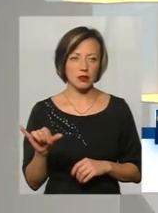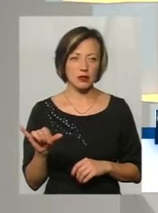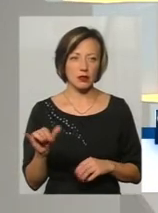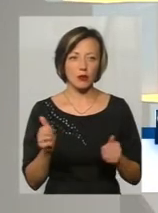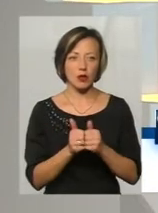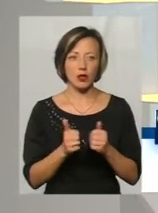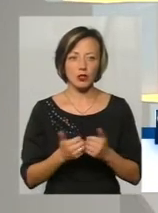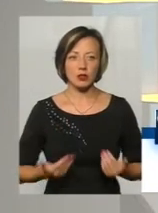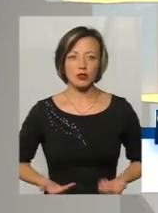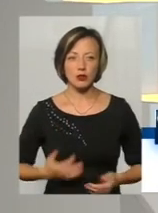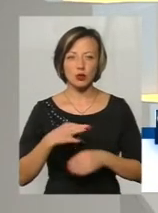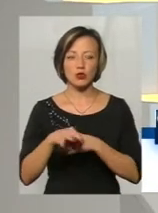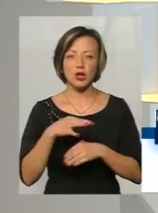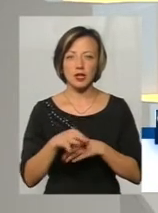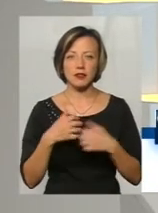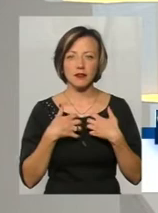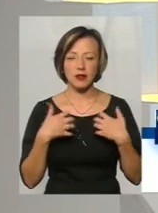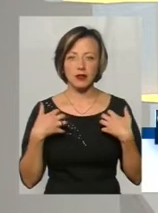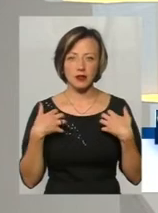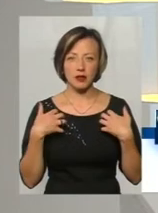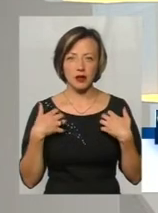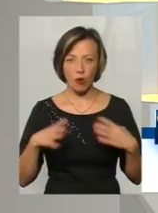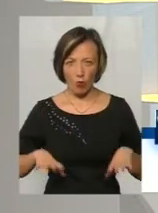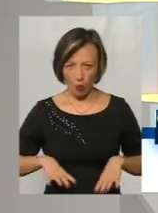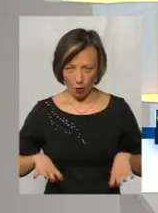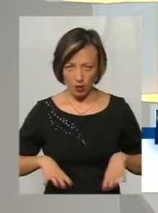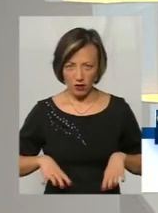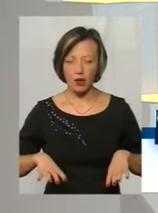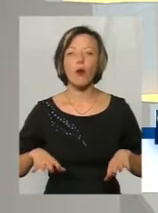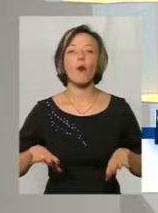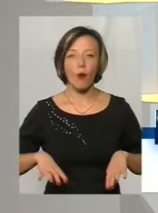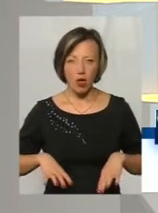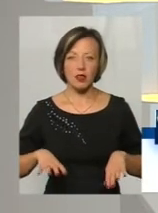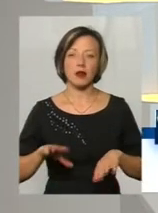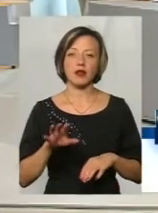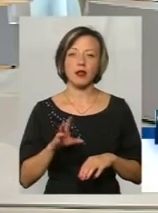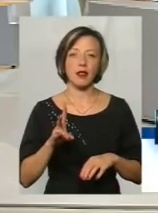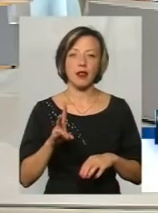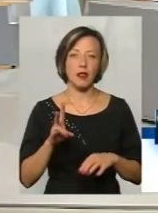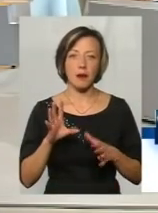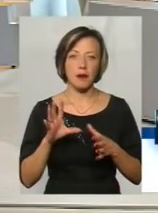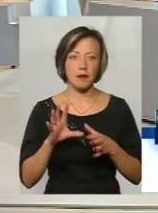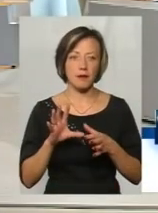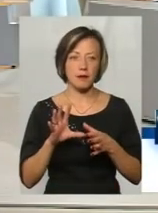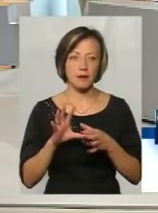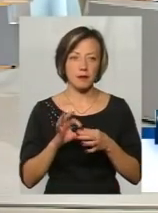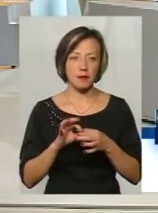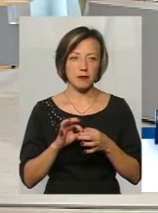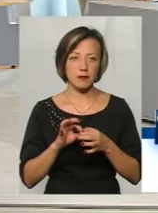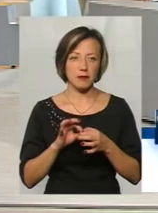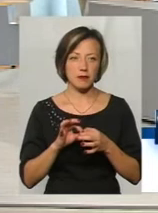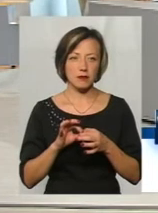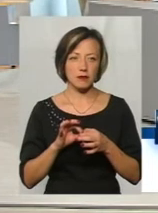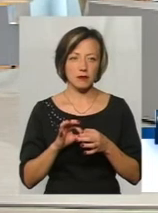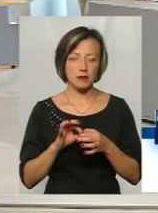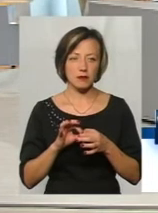поряд живе, знущається над тваринами. Це я поняв, коней? Коні, так. Да. Коней, так, не припинають? Так, так, так. Ну,